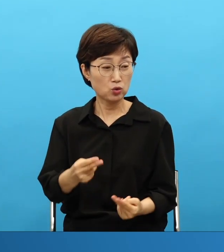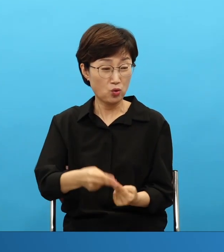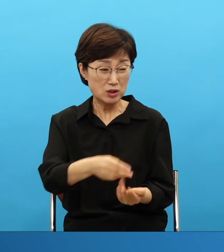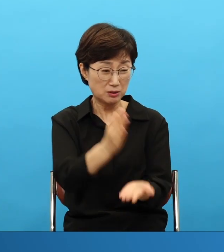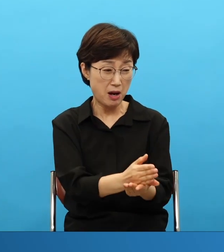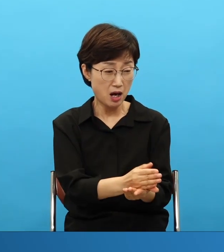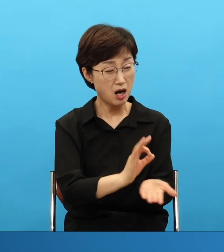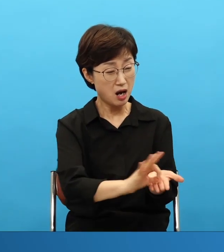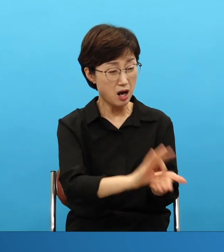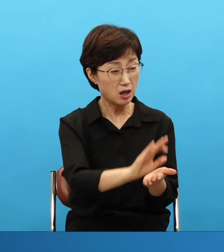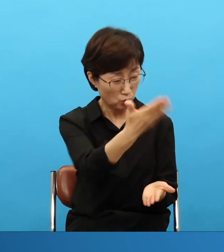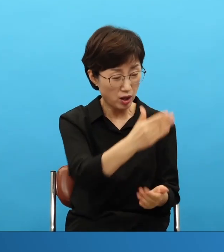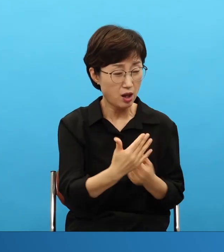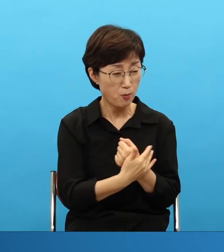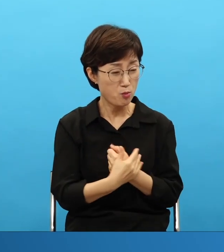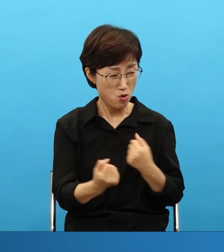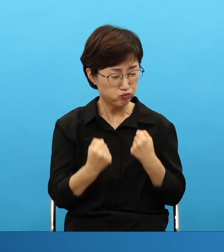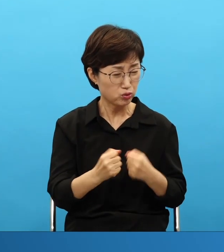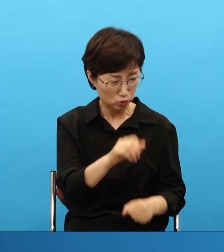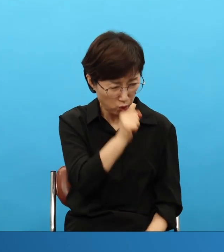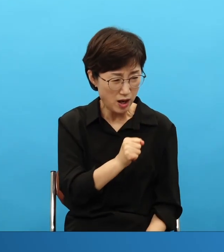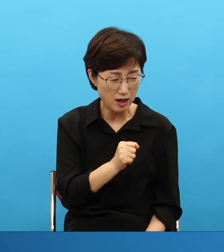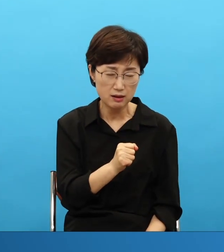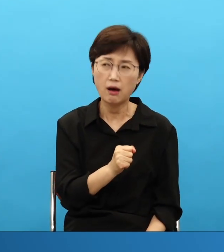쓰고 이런 강의에요